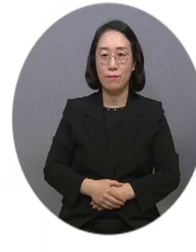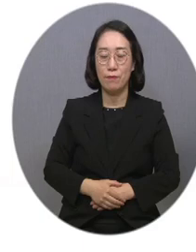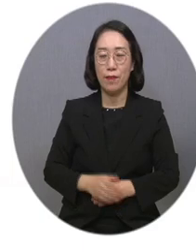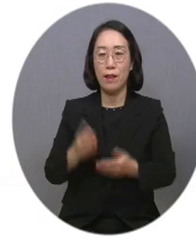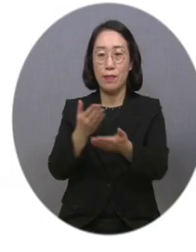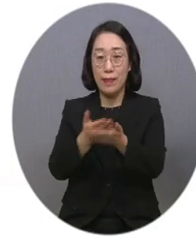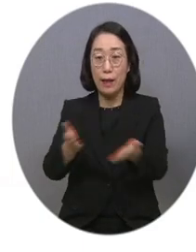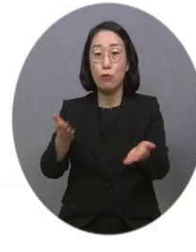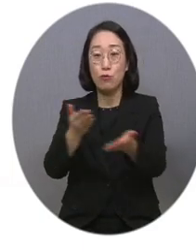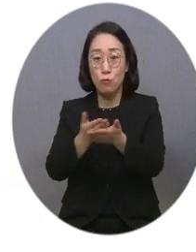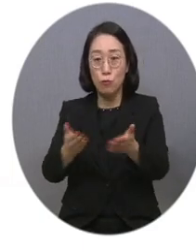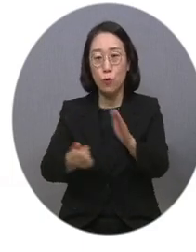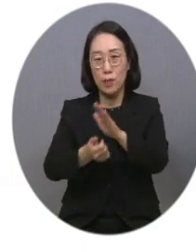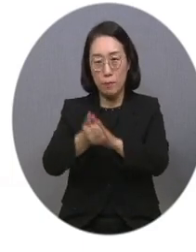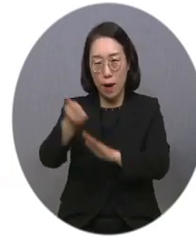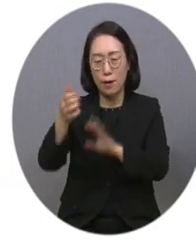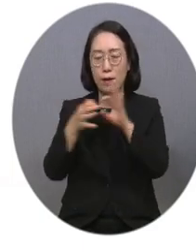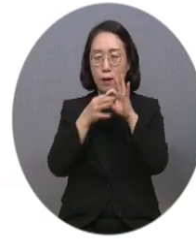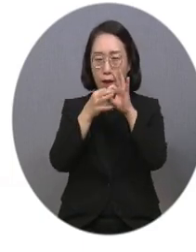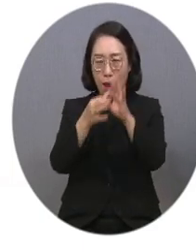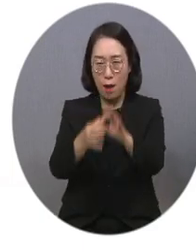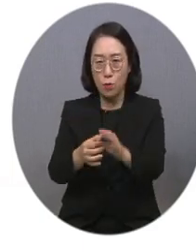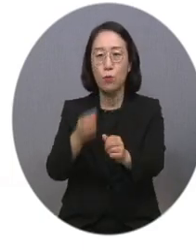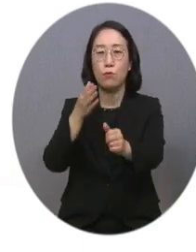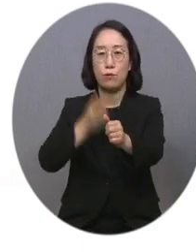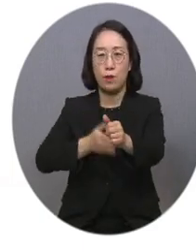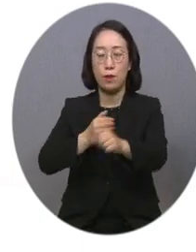나눔으로 희망을 이어주세요.